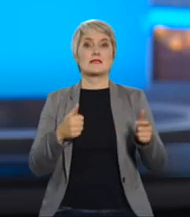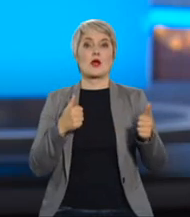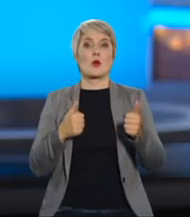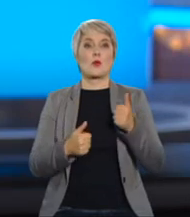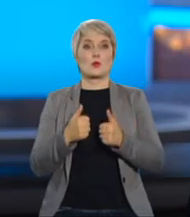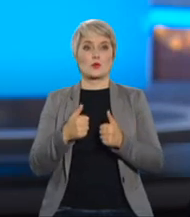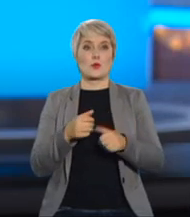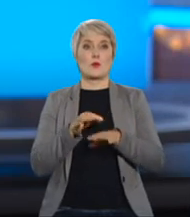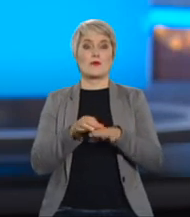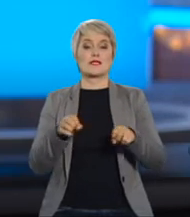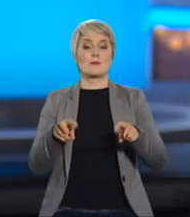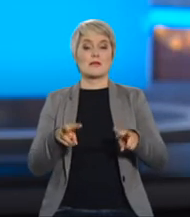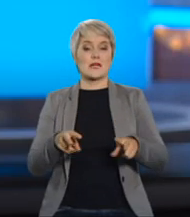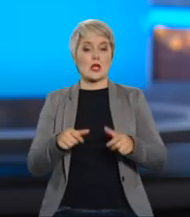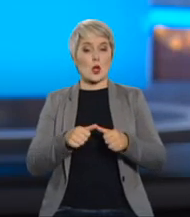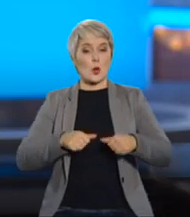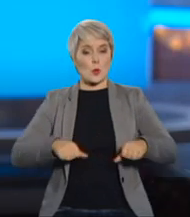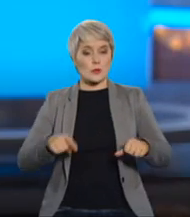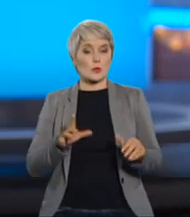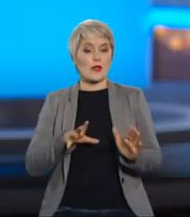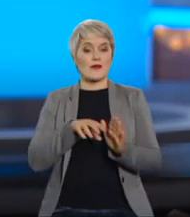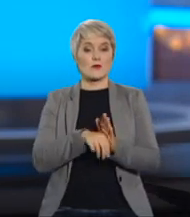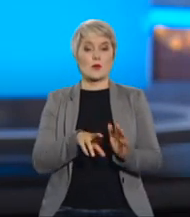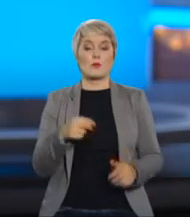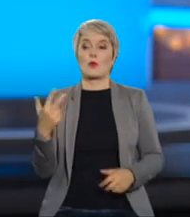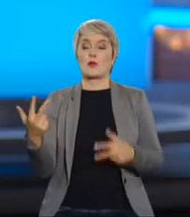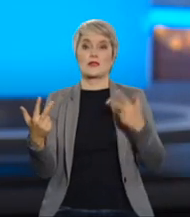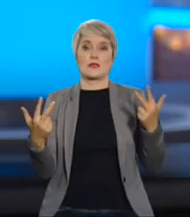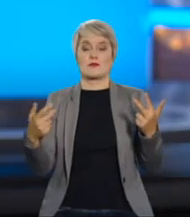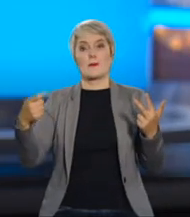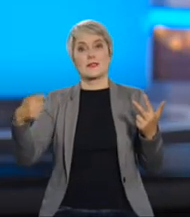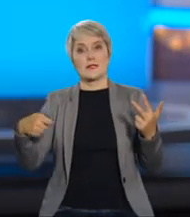спеціальна комісія, куди входять по 3 особи – від президента, уряду і Верховної Ради.